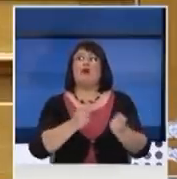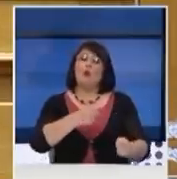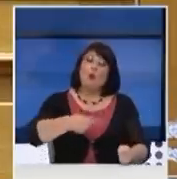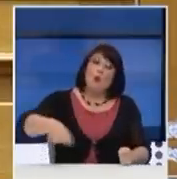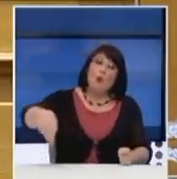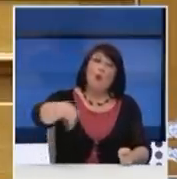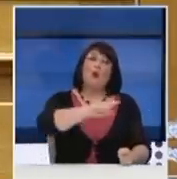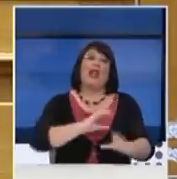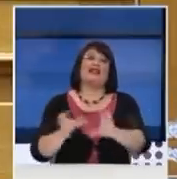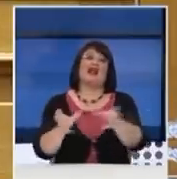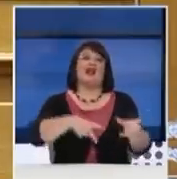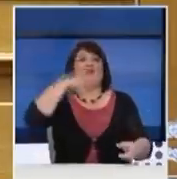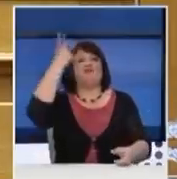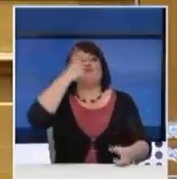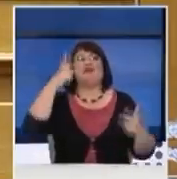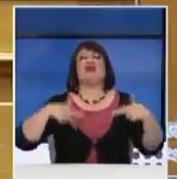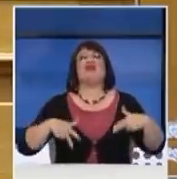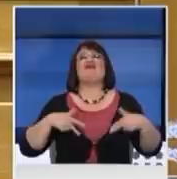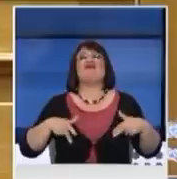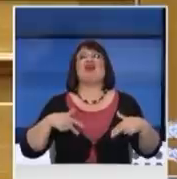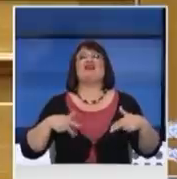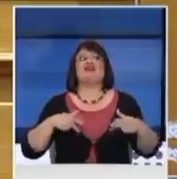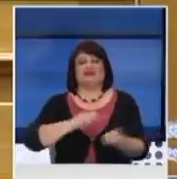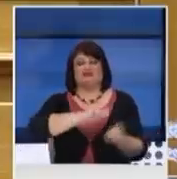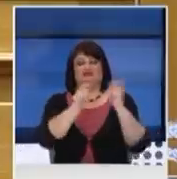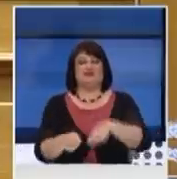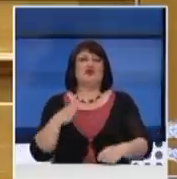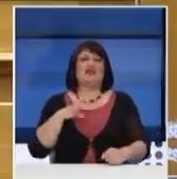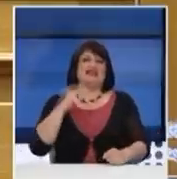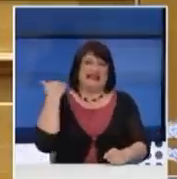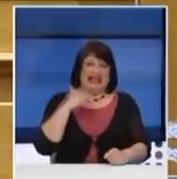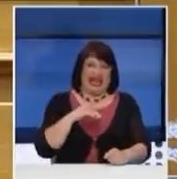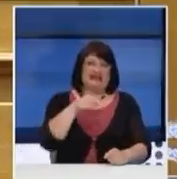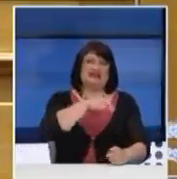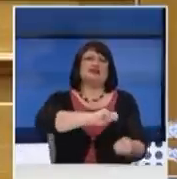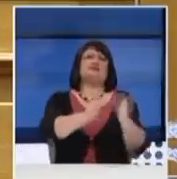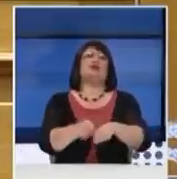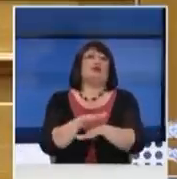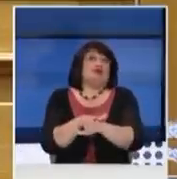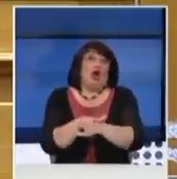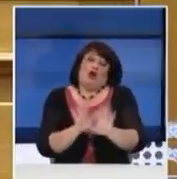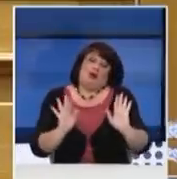μέσα ενημερώσεως και κάνετε ό,τι θέλετε. Και κάνετε το κρέας ψάρι όποτε θέλετε. Ακούστε τι είπε.